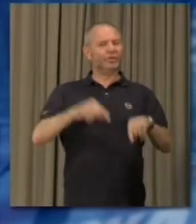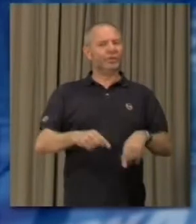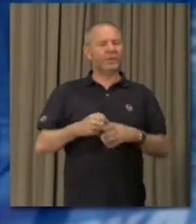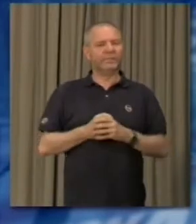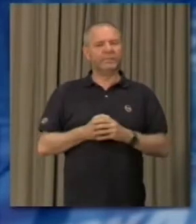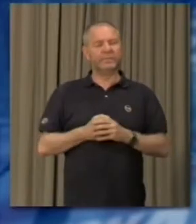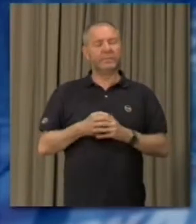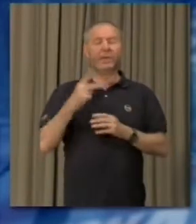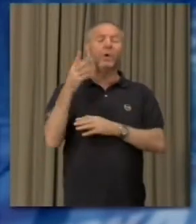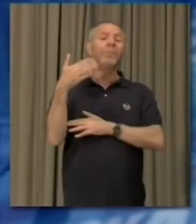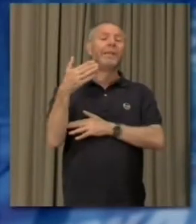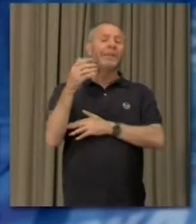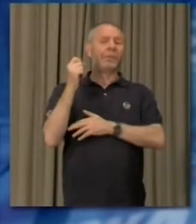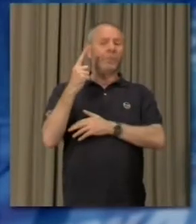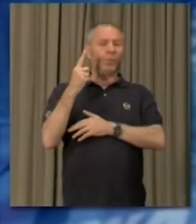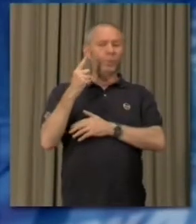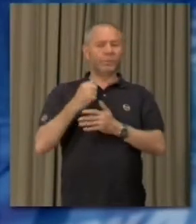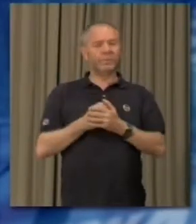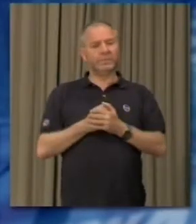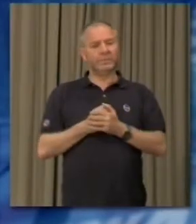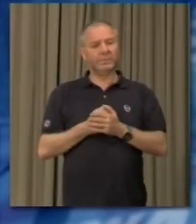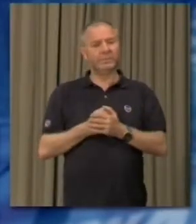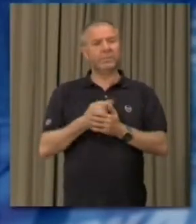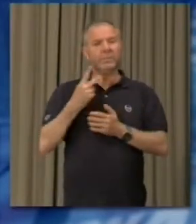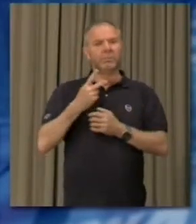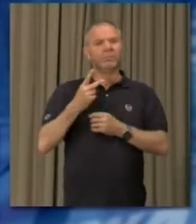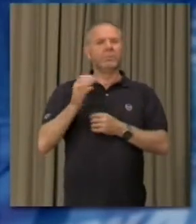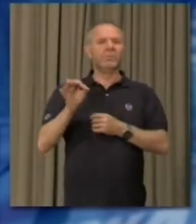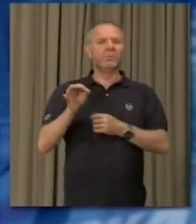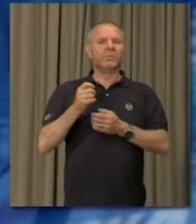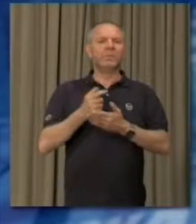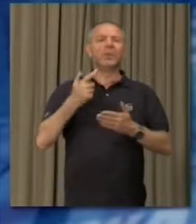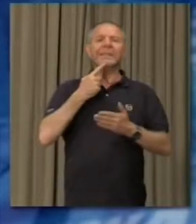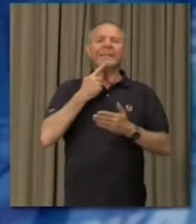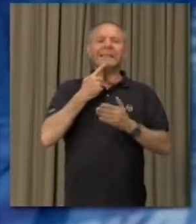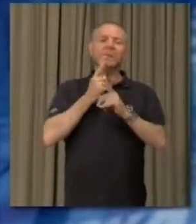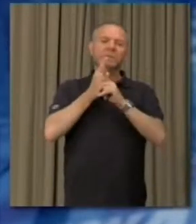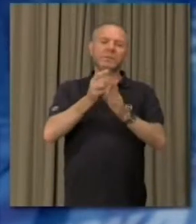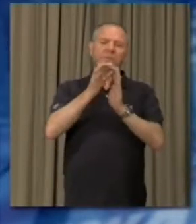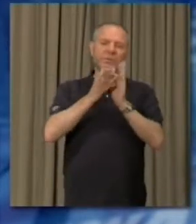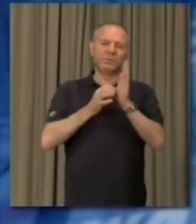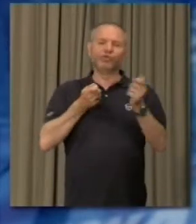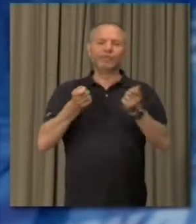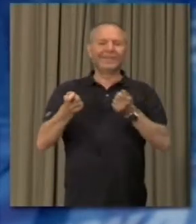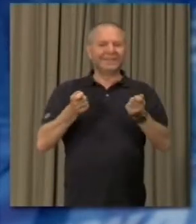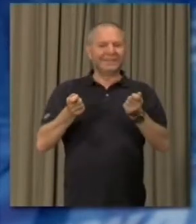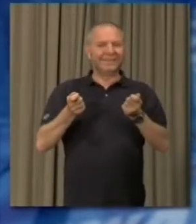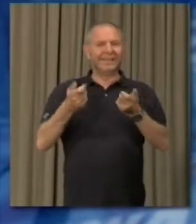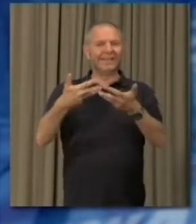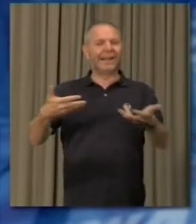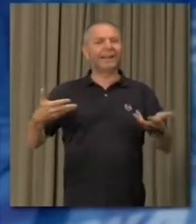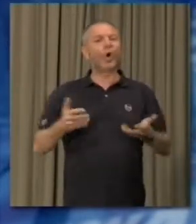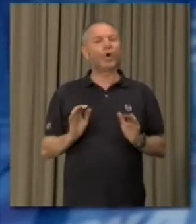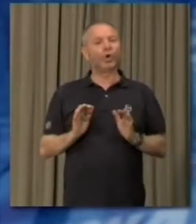è un ecolabel volontario assegnato alle località turistiche balneari che rispettano criteri relativi alla gestione sostenibile del